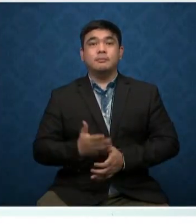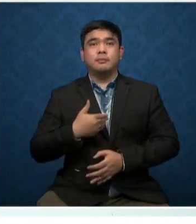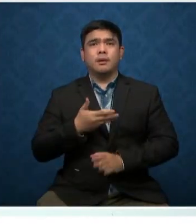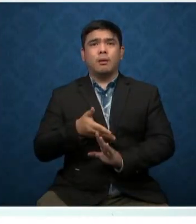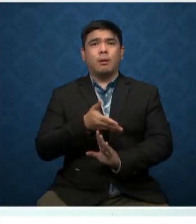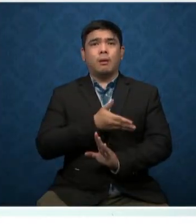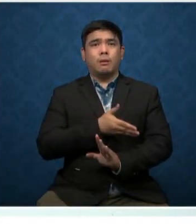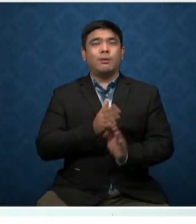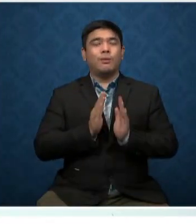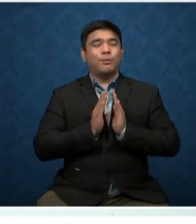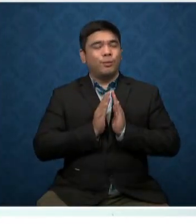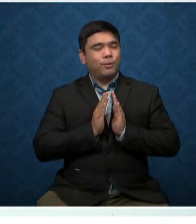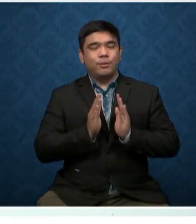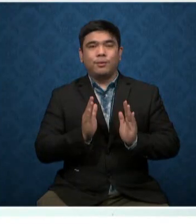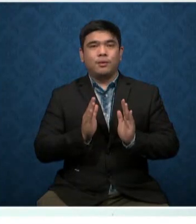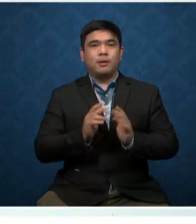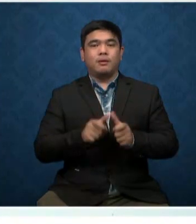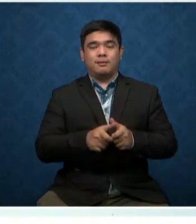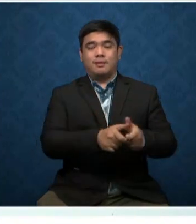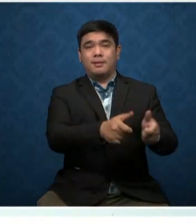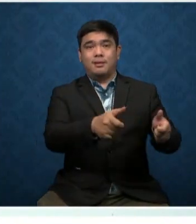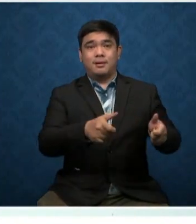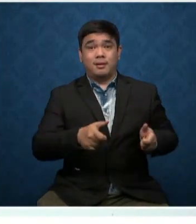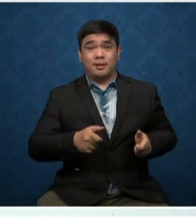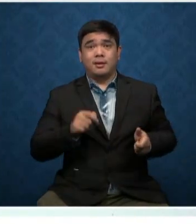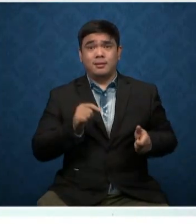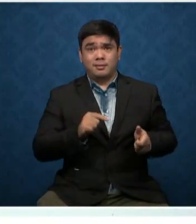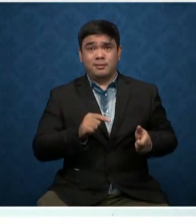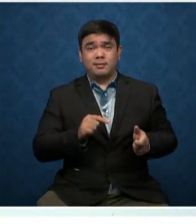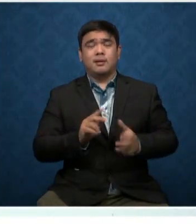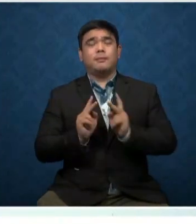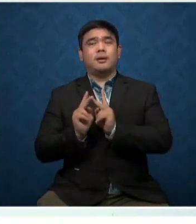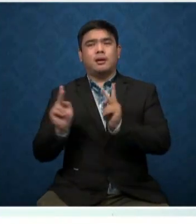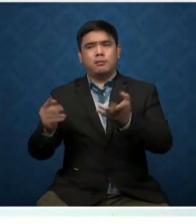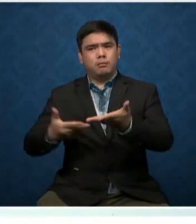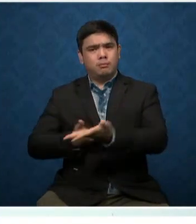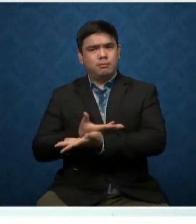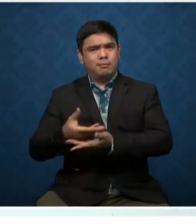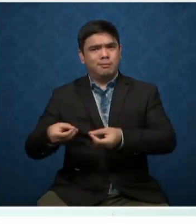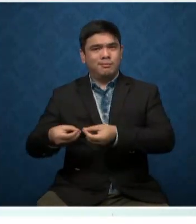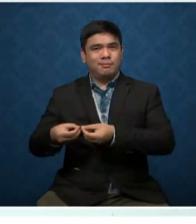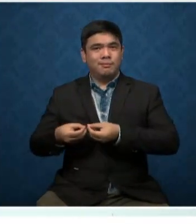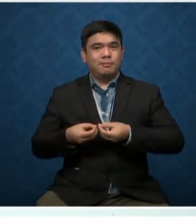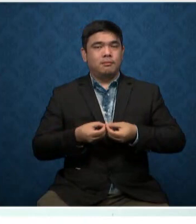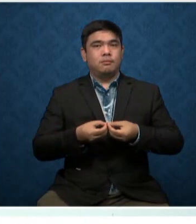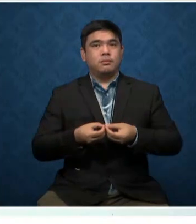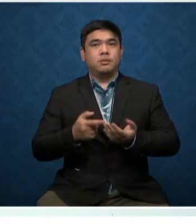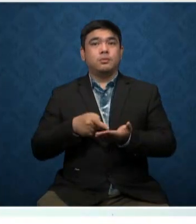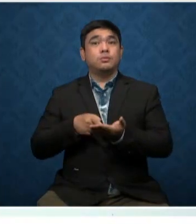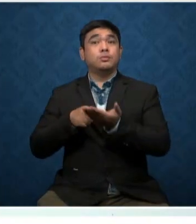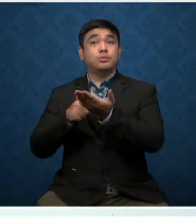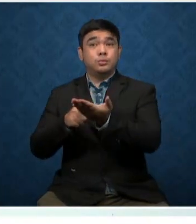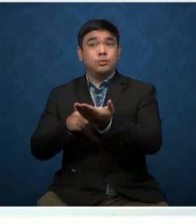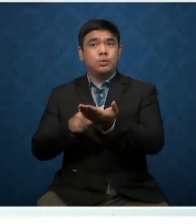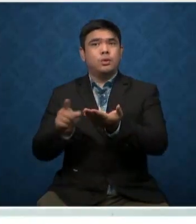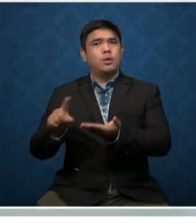ก็ต้องขอขอบคุณรายงานของคณะกรรมาธิการสามัญพิจารณาญัตติขอให้สภามีมติส่งเรื่องที่